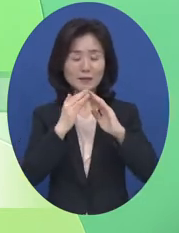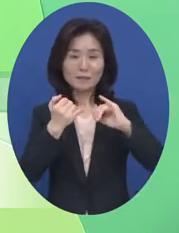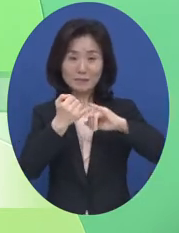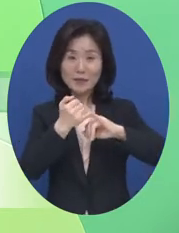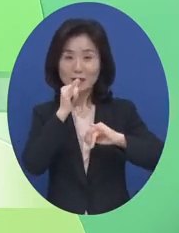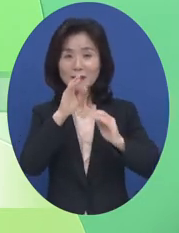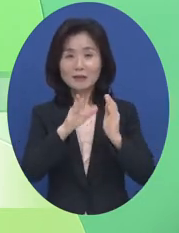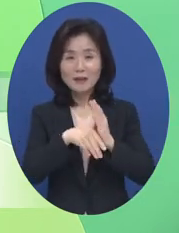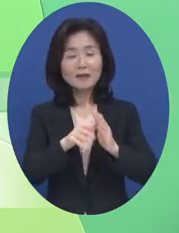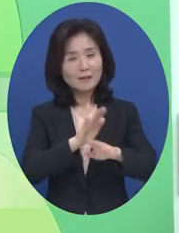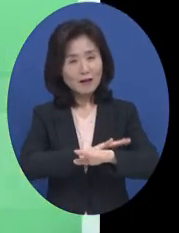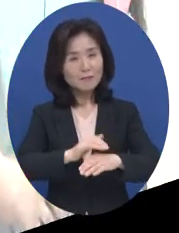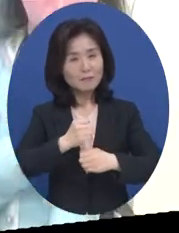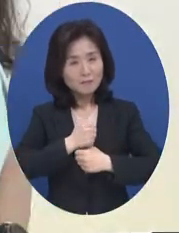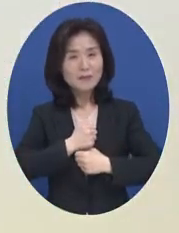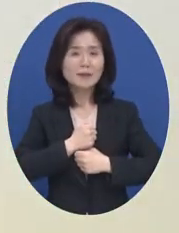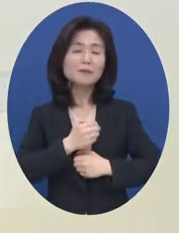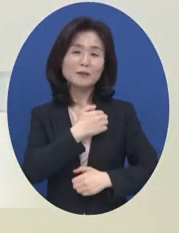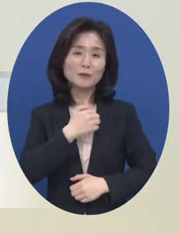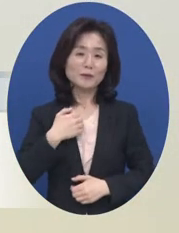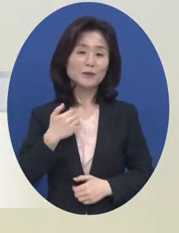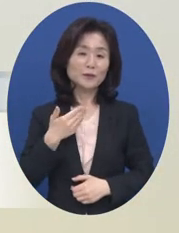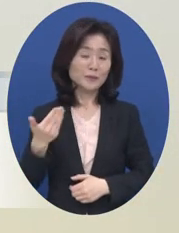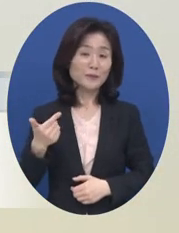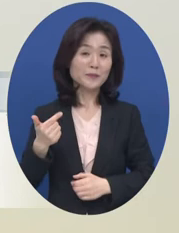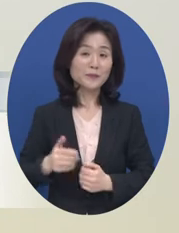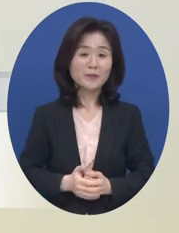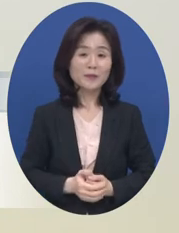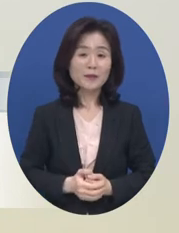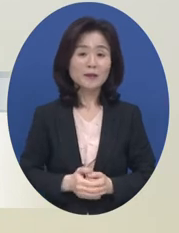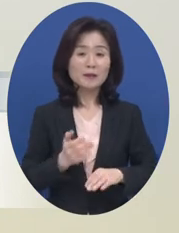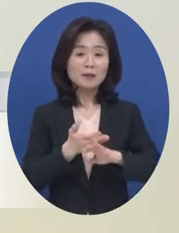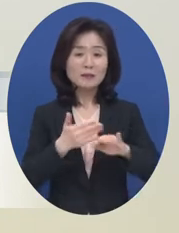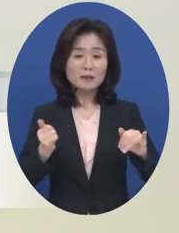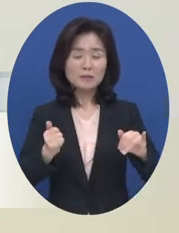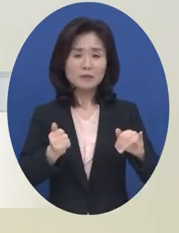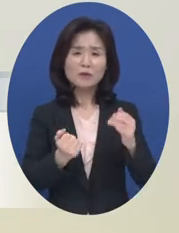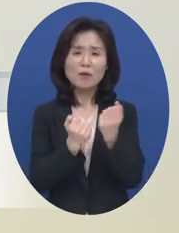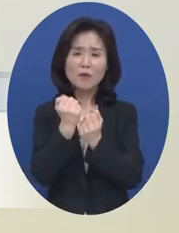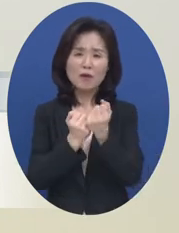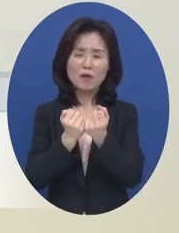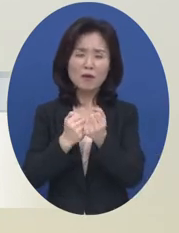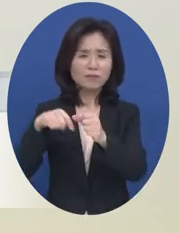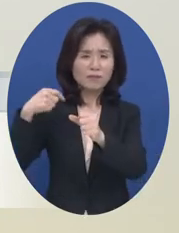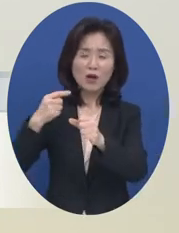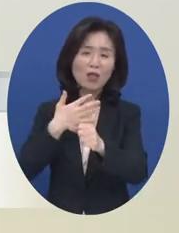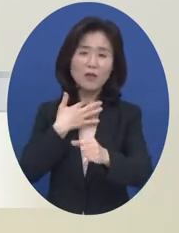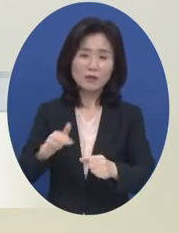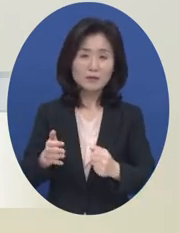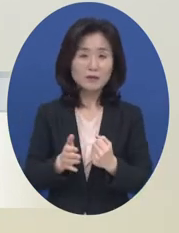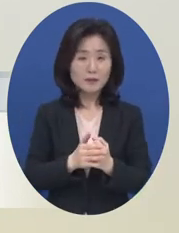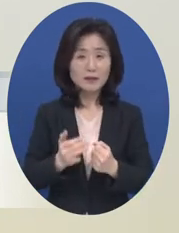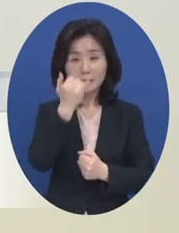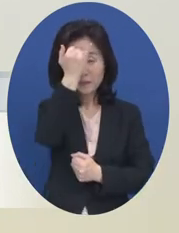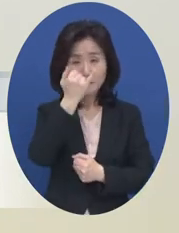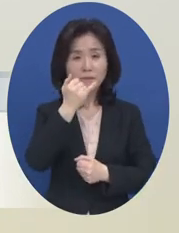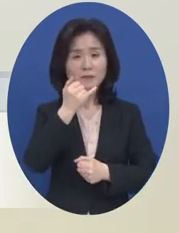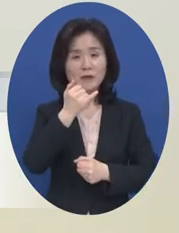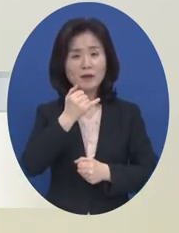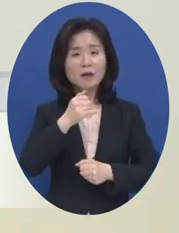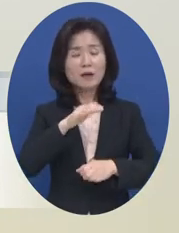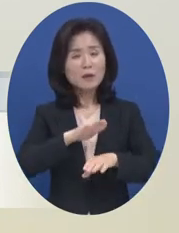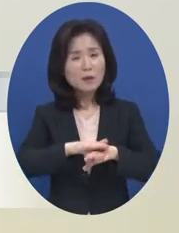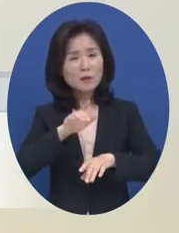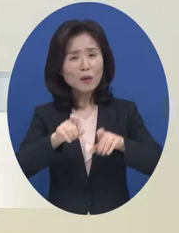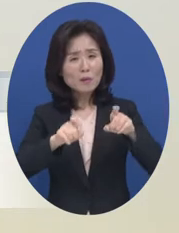같아서 되게 만족스러워요 다른 사람들이 설명 외적 없어가지고 어 예절을 지키는 방법을 잘 몰랐던 것